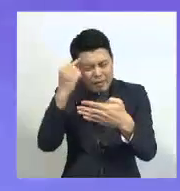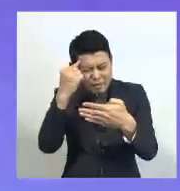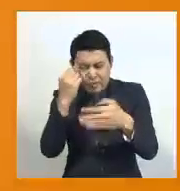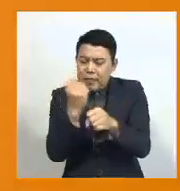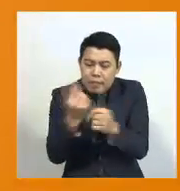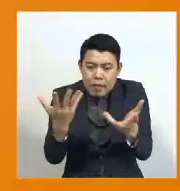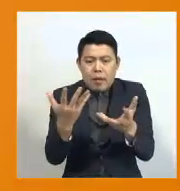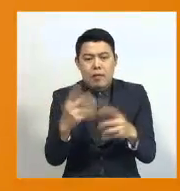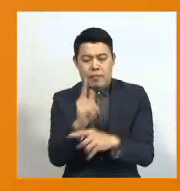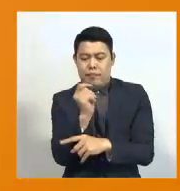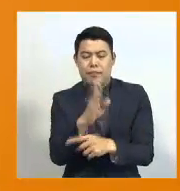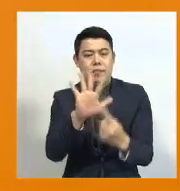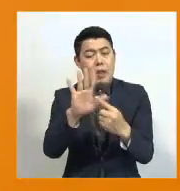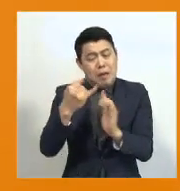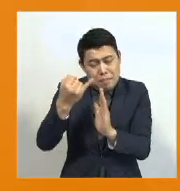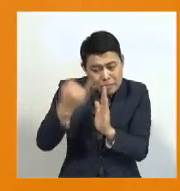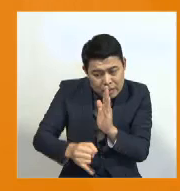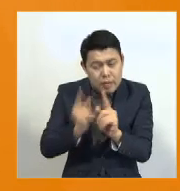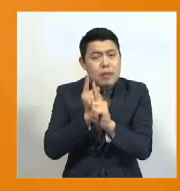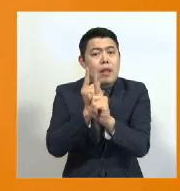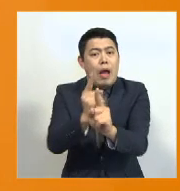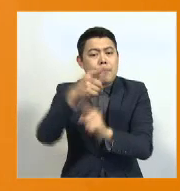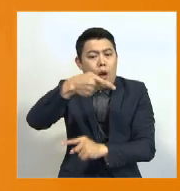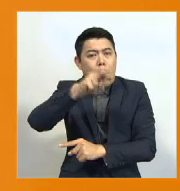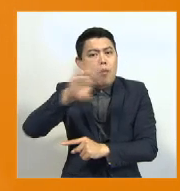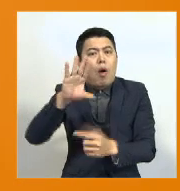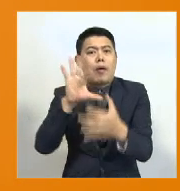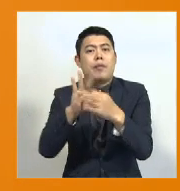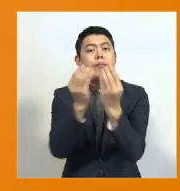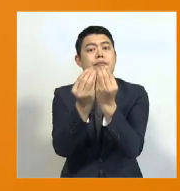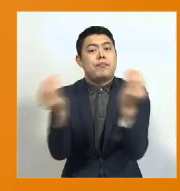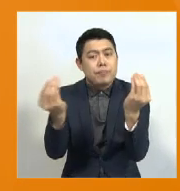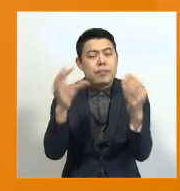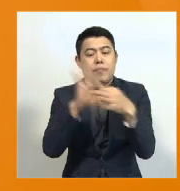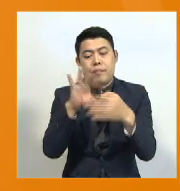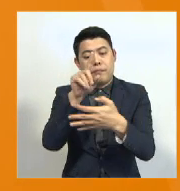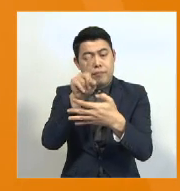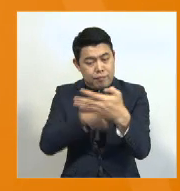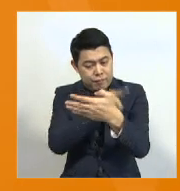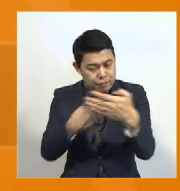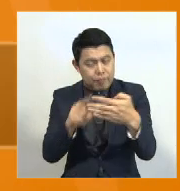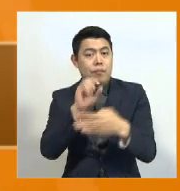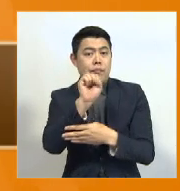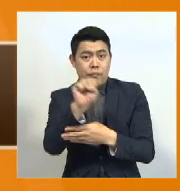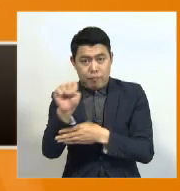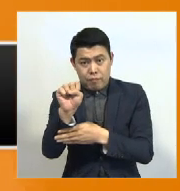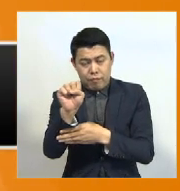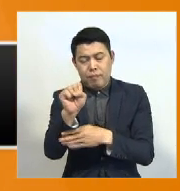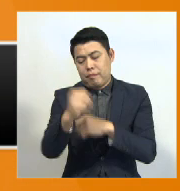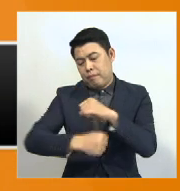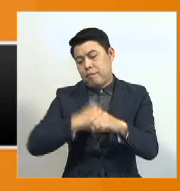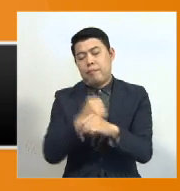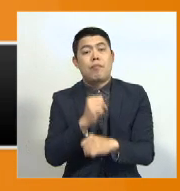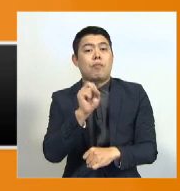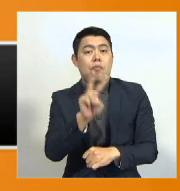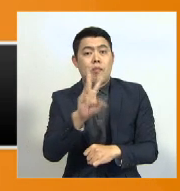คะว่านายธนาธรนั้นมีความผิดตามพระราชบัญญัติประกอบรัฐธรรมนูญว่าด้วยการเลือกตั้งสมาชิกสภาผู้แทนราษฎรพุทธศัก